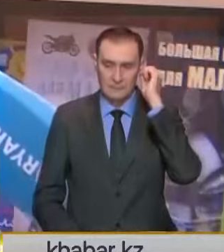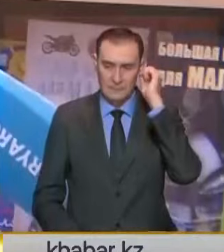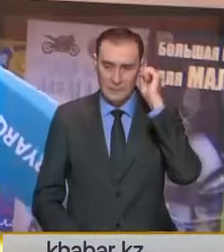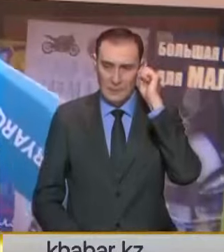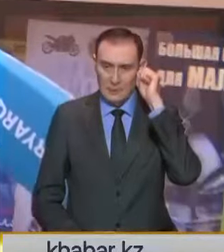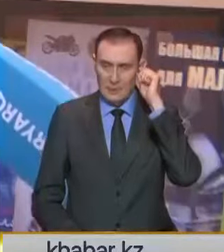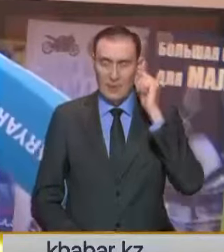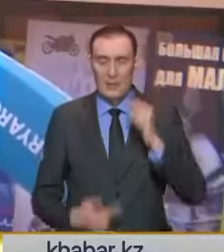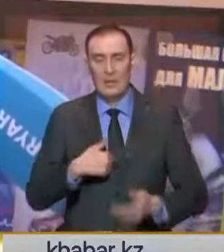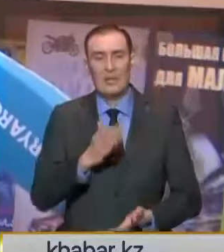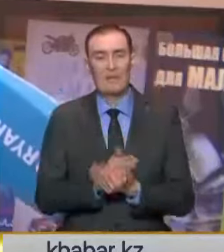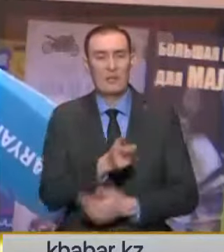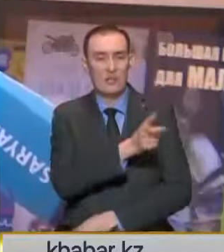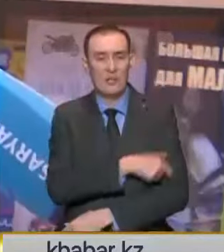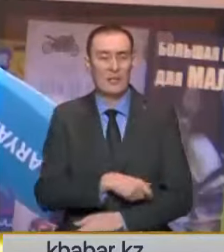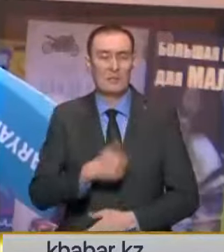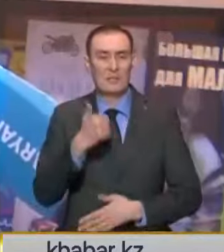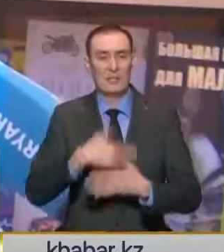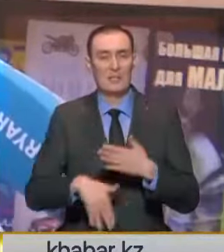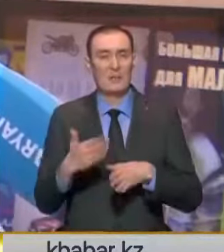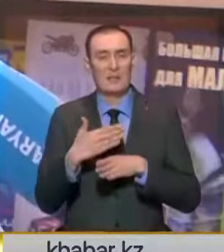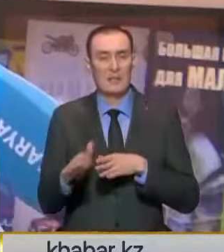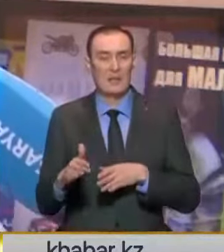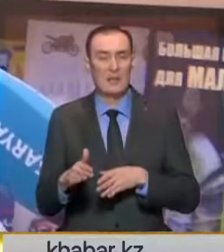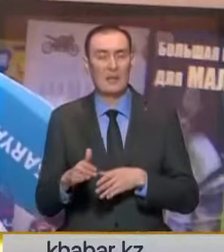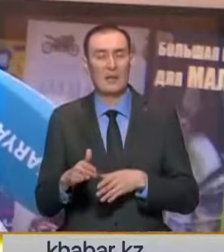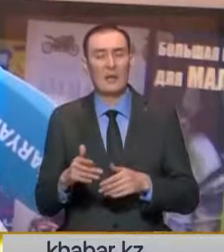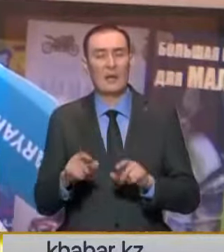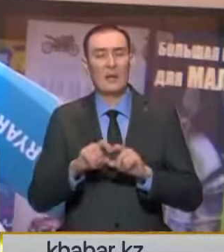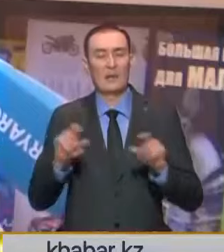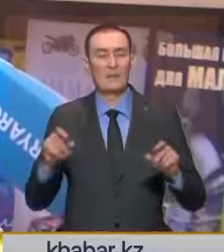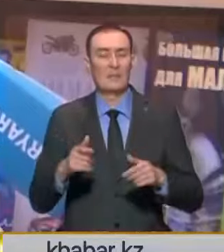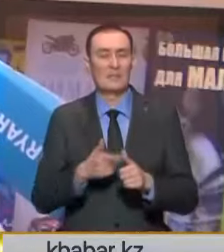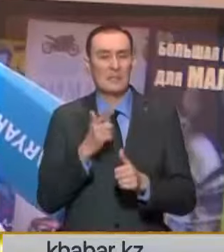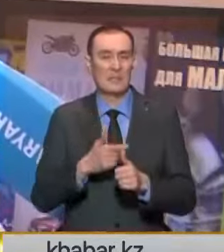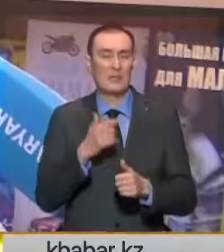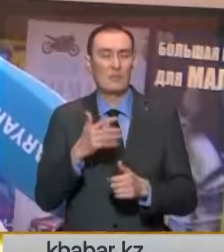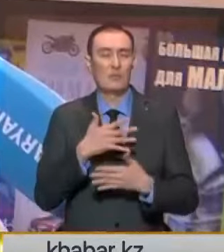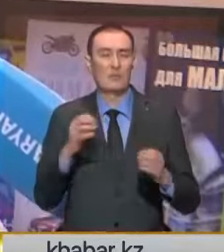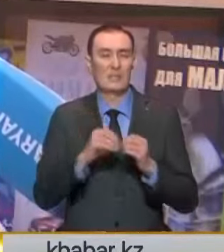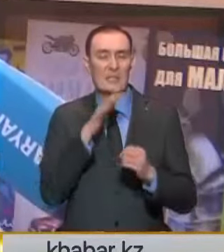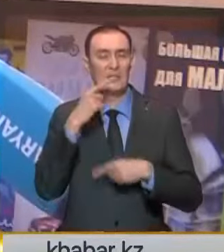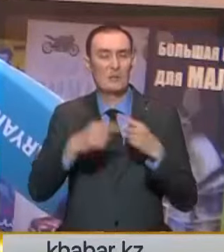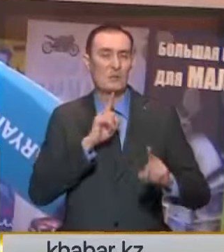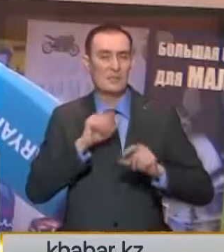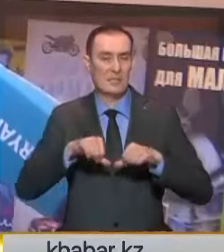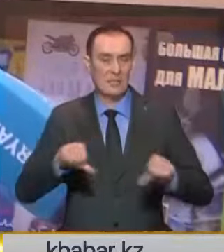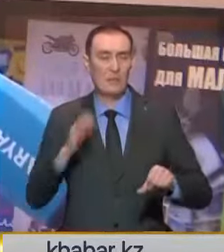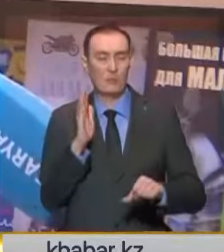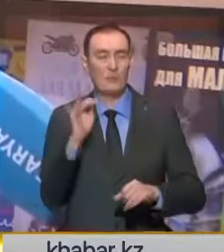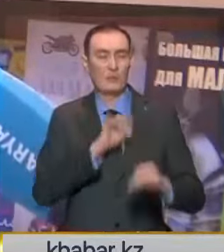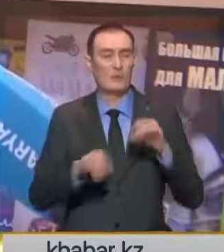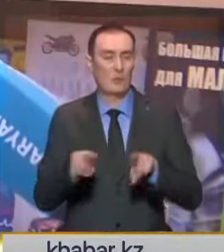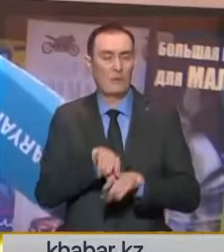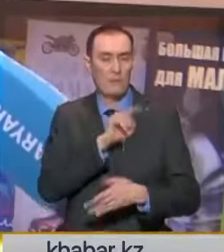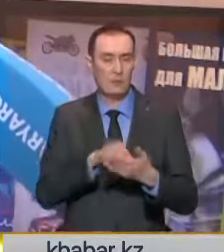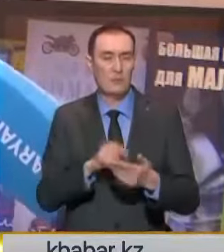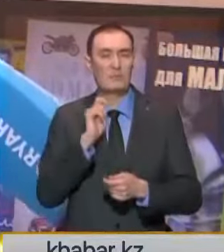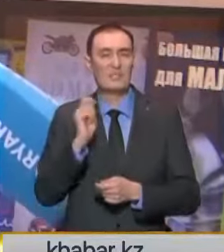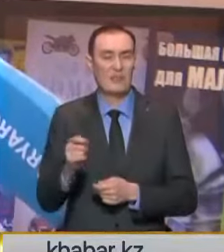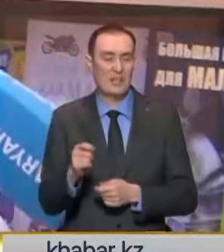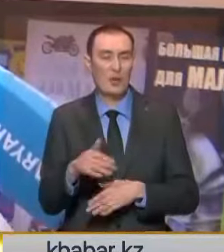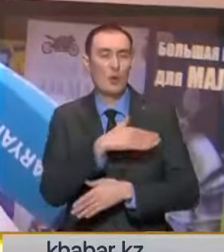Я являюсь членом столичного городского отделения ономастики более 10 лет. Думаю, что на ближайших заседаниях мы поднимем такие вопросы, как